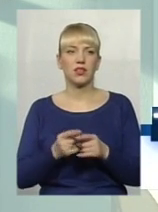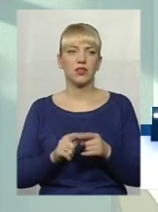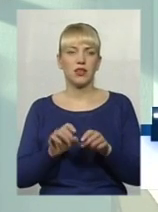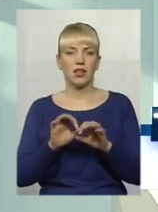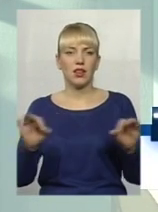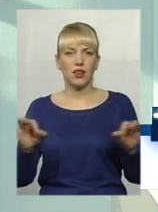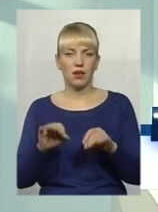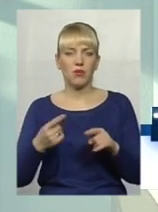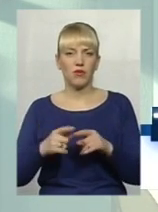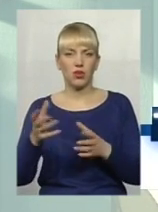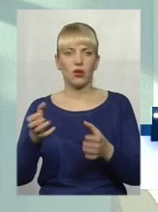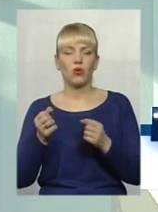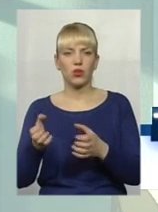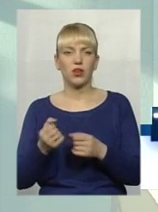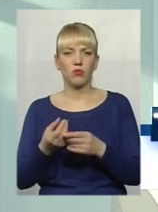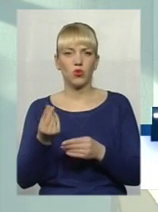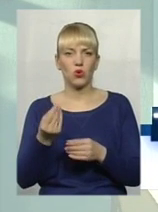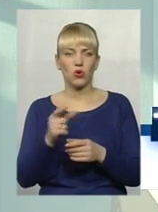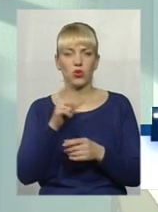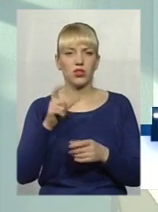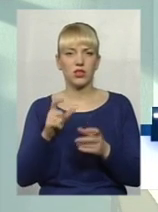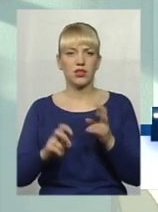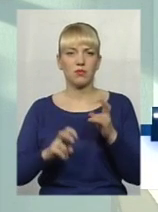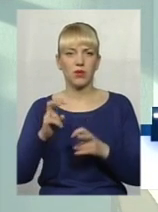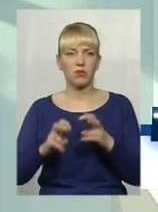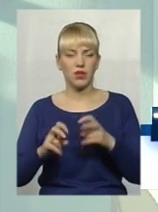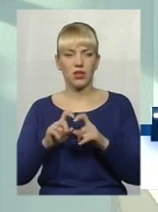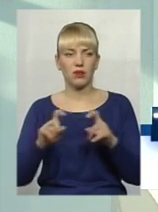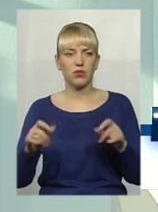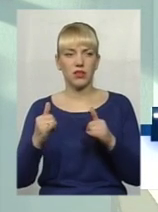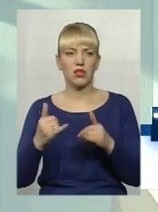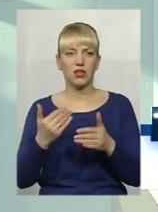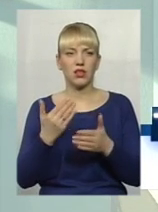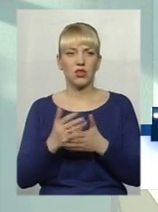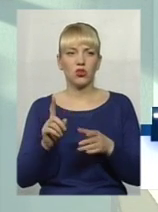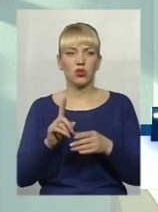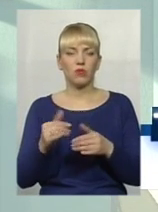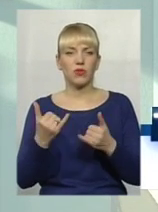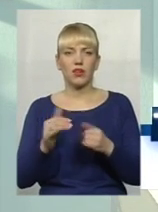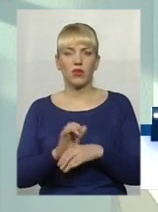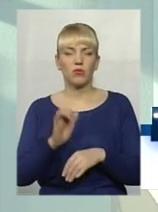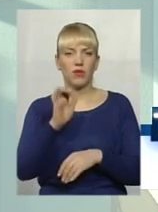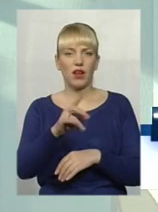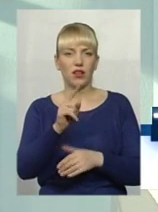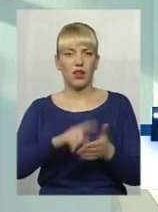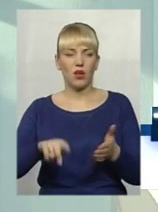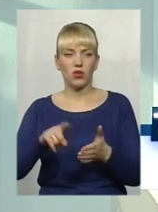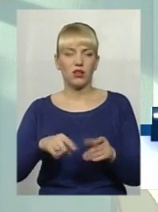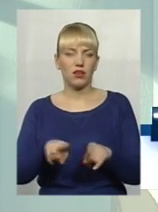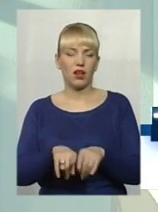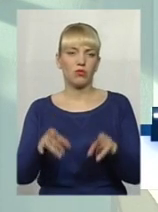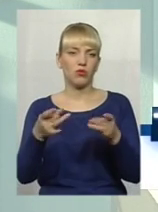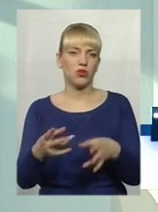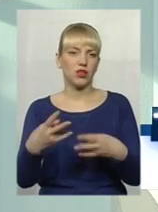вони отримують за це кошти з установ організації підприємств, і наразі для того, щоб їх не відправляти на утилізацію, так простіше, і не